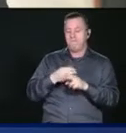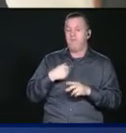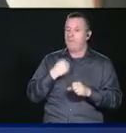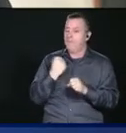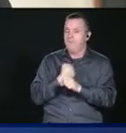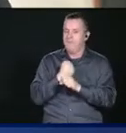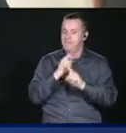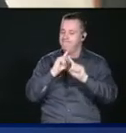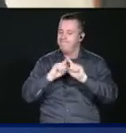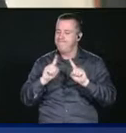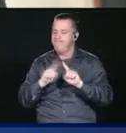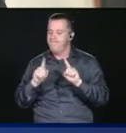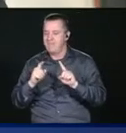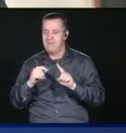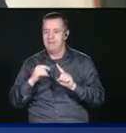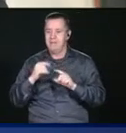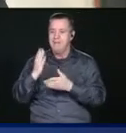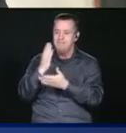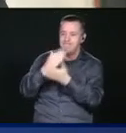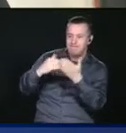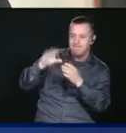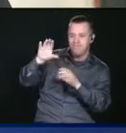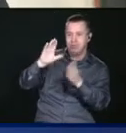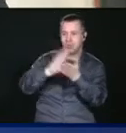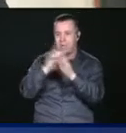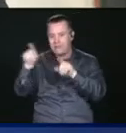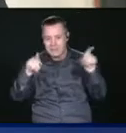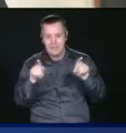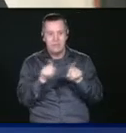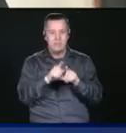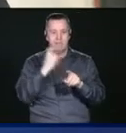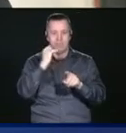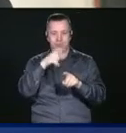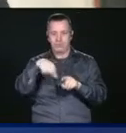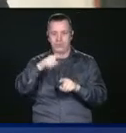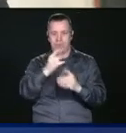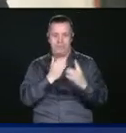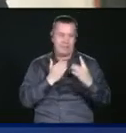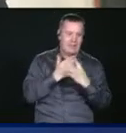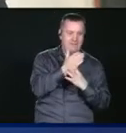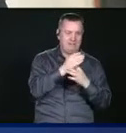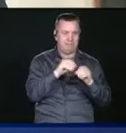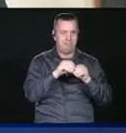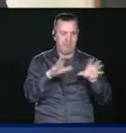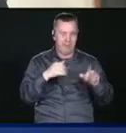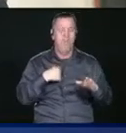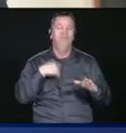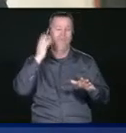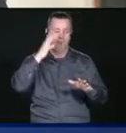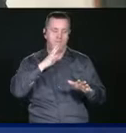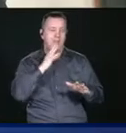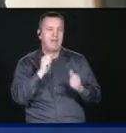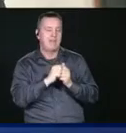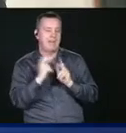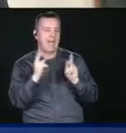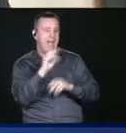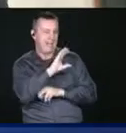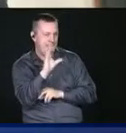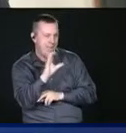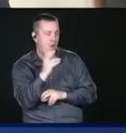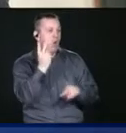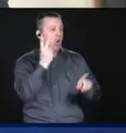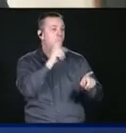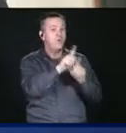assurer qu'ils puissent passer à travers cette pandémie. Et on va parler avec Air Canada et d'autres compagnies aériennes pour